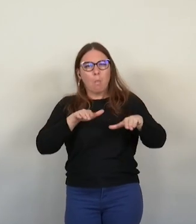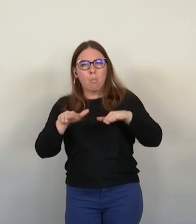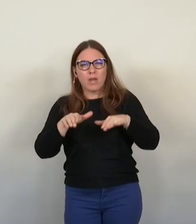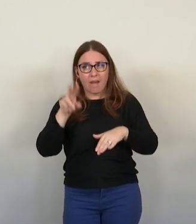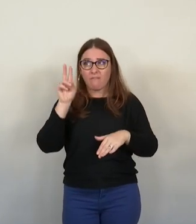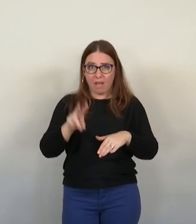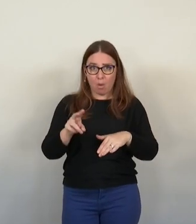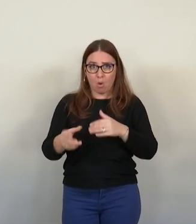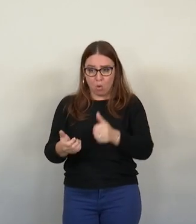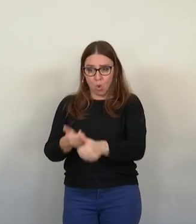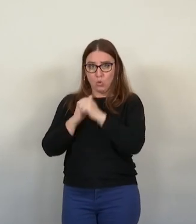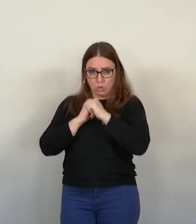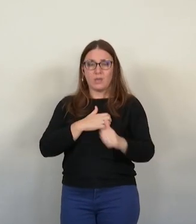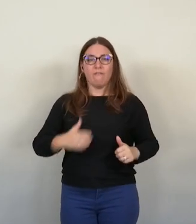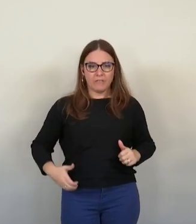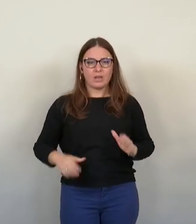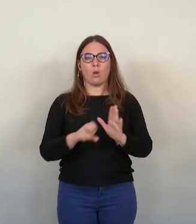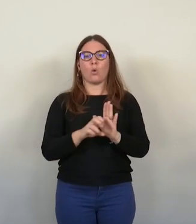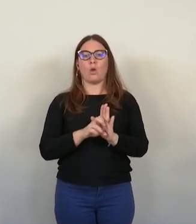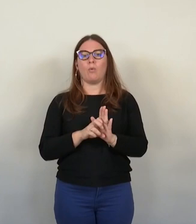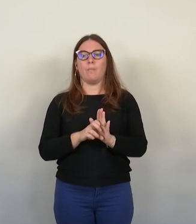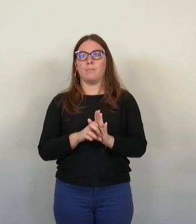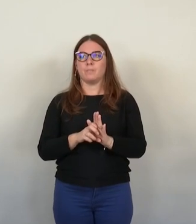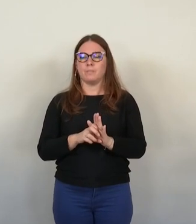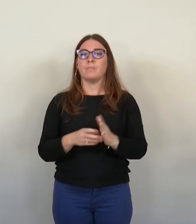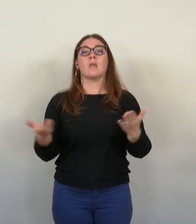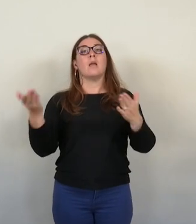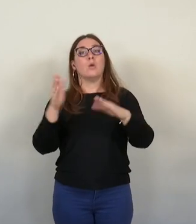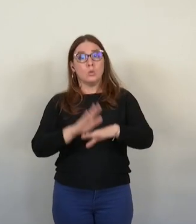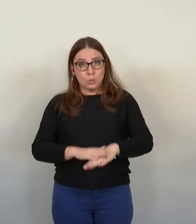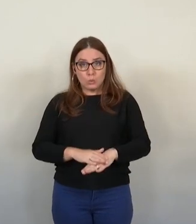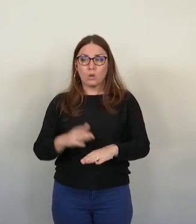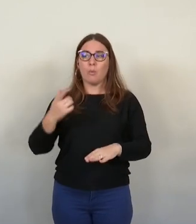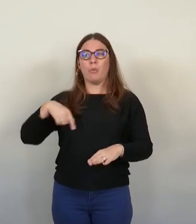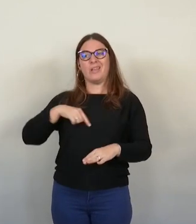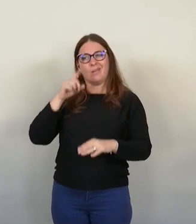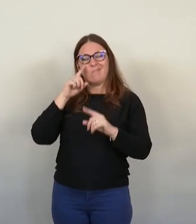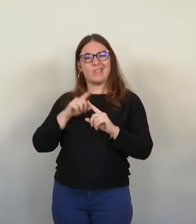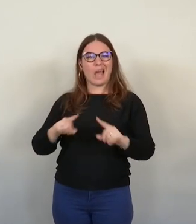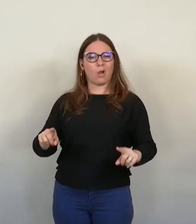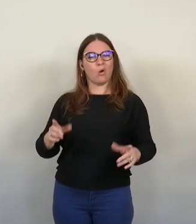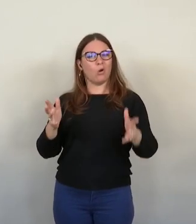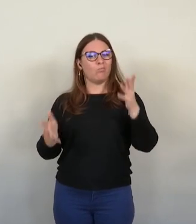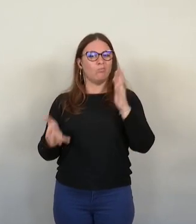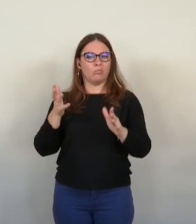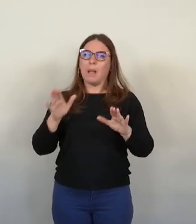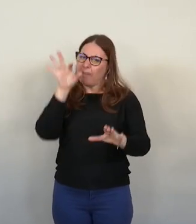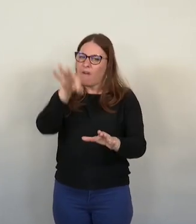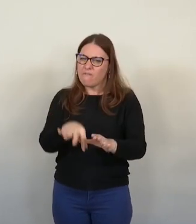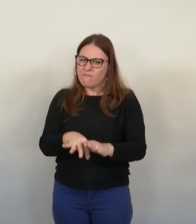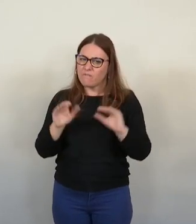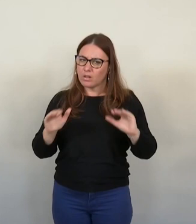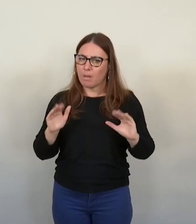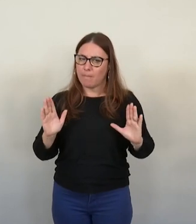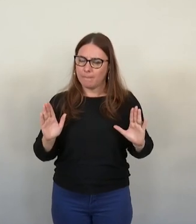directement rattaché à la ville de Grenoble et enfin là où on vous suivra un peu moins mais ce qui n'empêchera pas de voler de voter